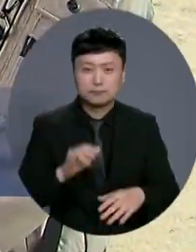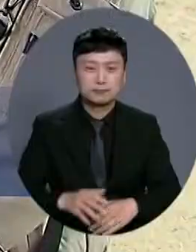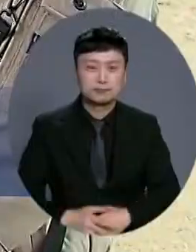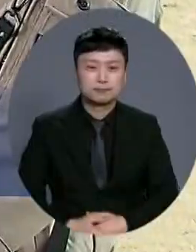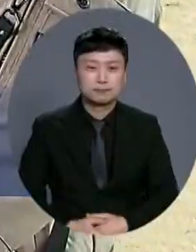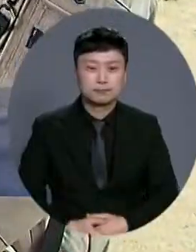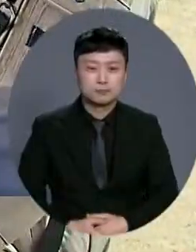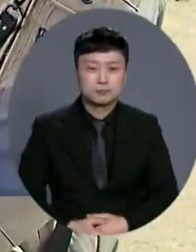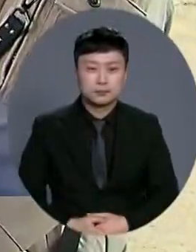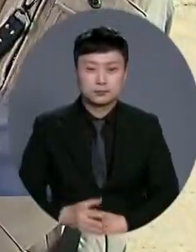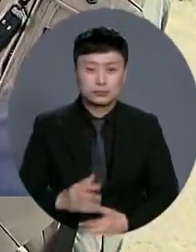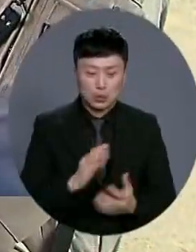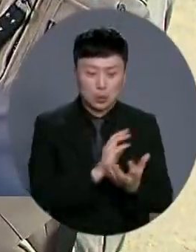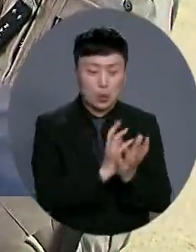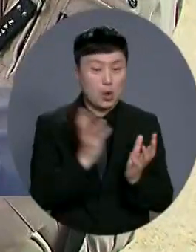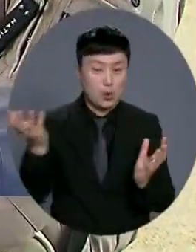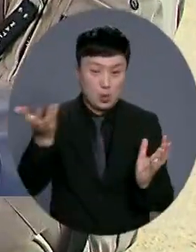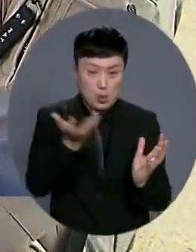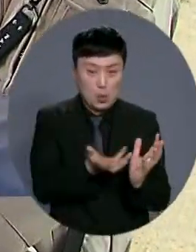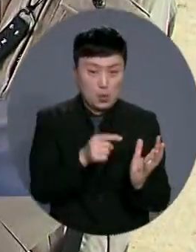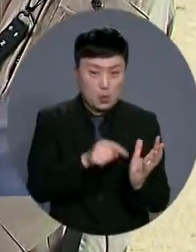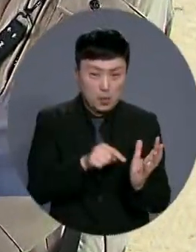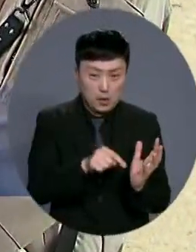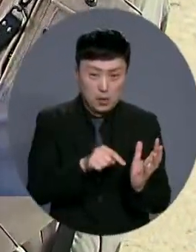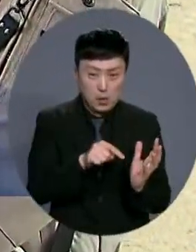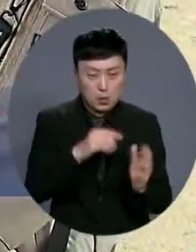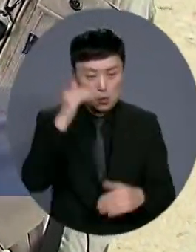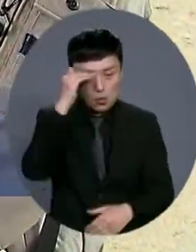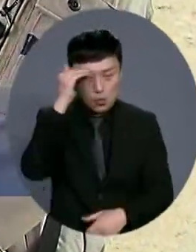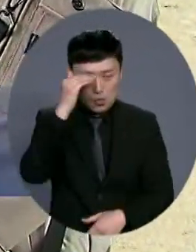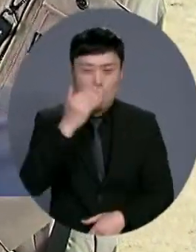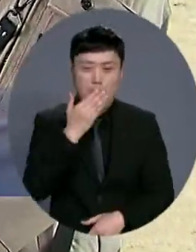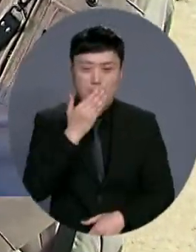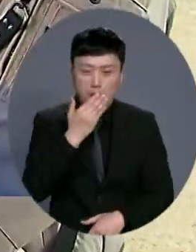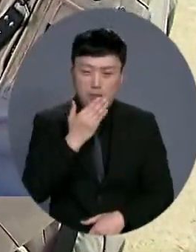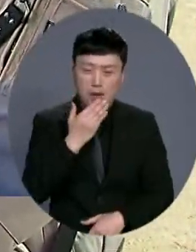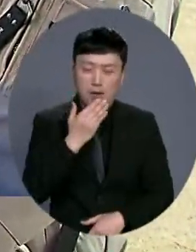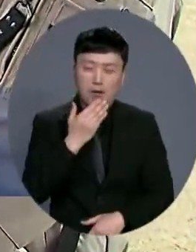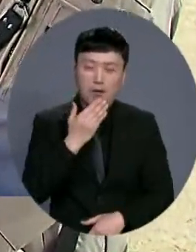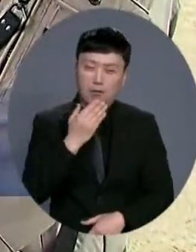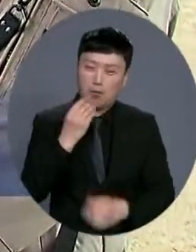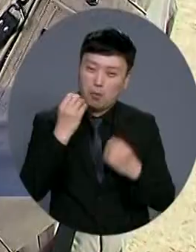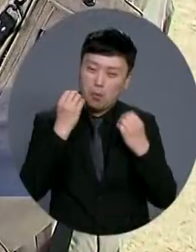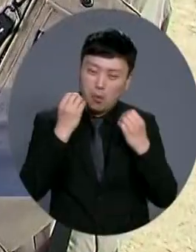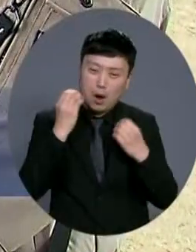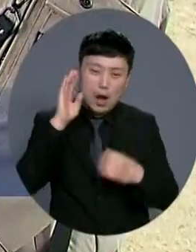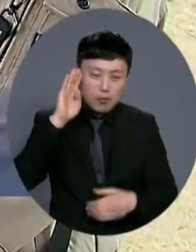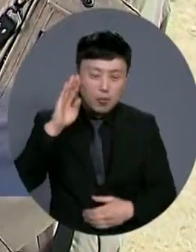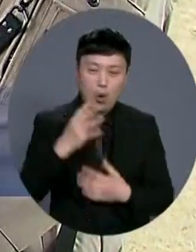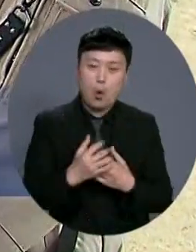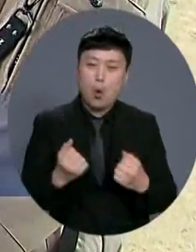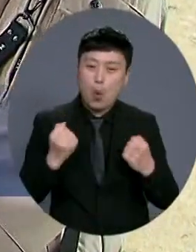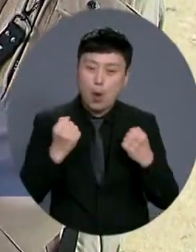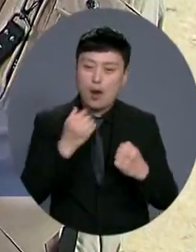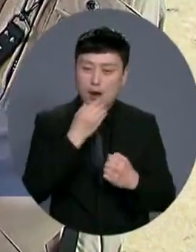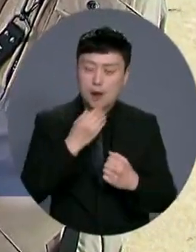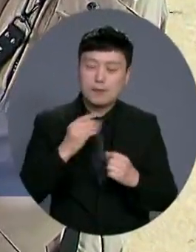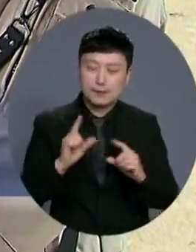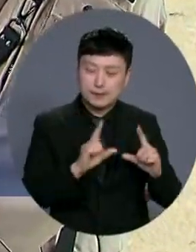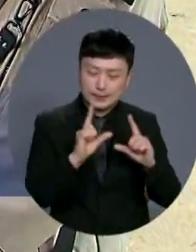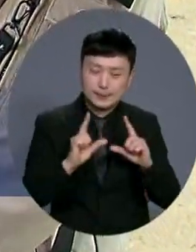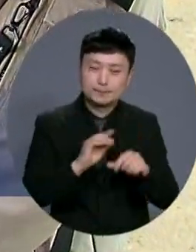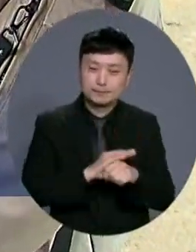돼서 계속 여기 환경이 좋은 곳에서 계속 볼 수 있게 돼서 가해가 새롭고 앞으로도 계속 건강하고 행복하게 잘